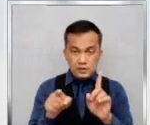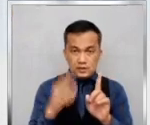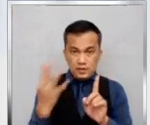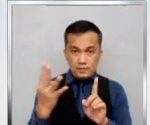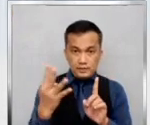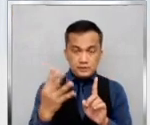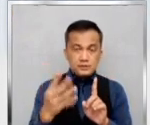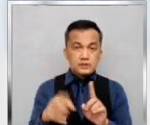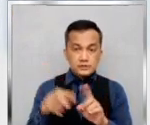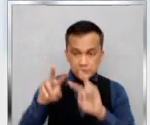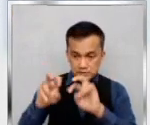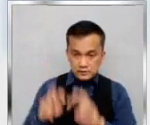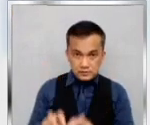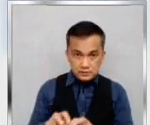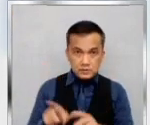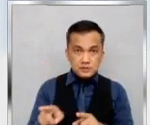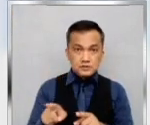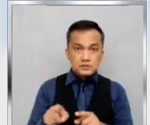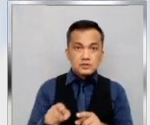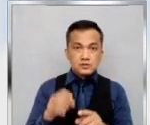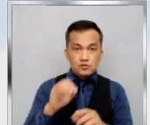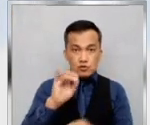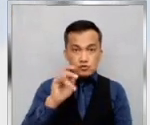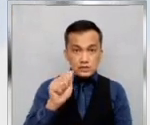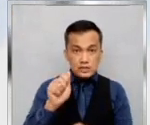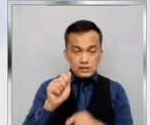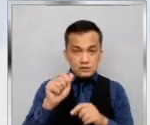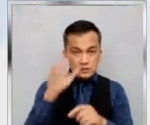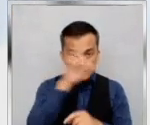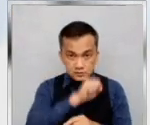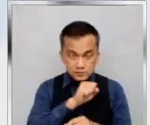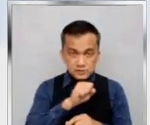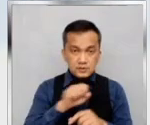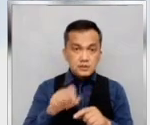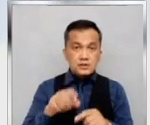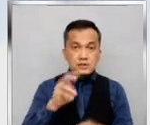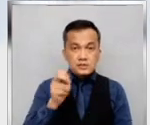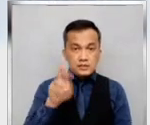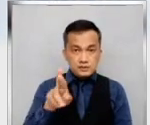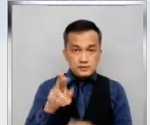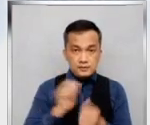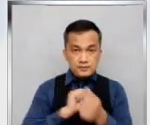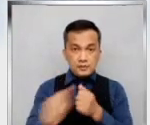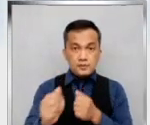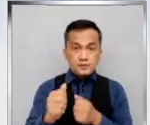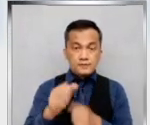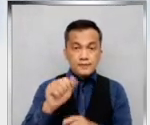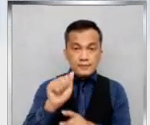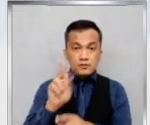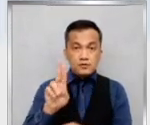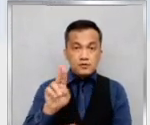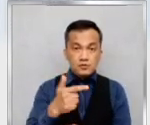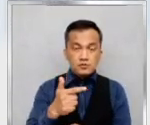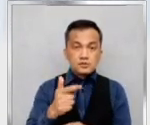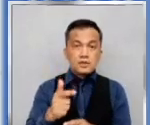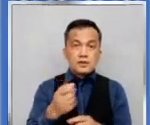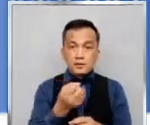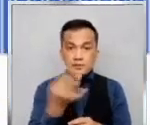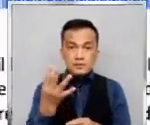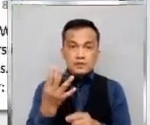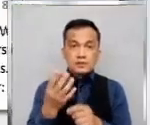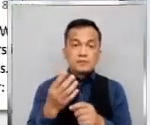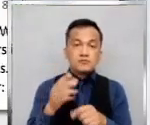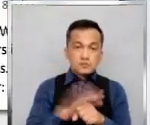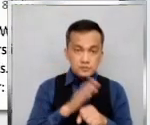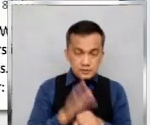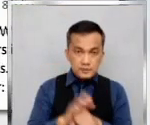pagtataya rin ng Okta Research, sa Metro Manila nalagpasan na nitong Agosto ang antas ng mga okupadong ICU bed kumpara noong Abril.